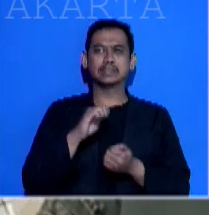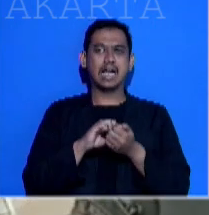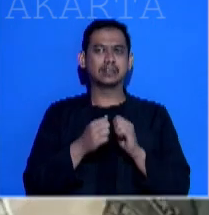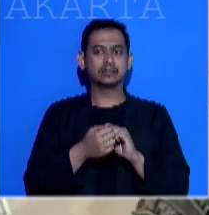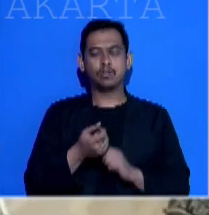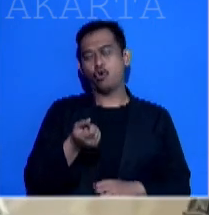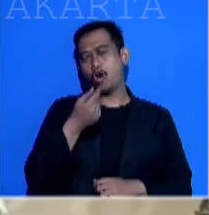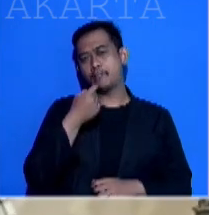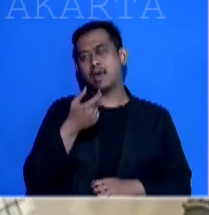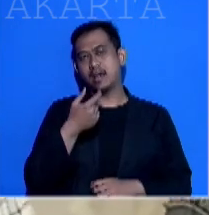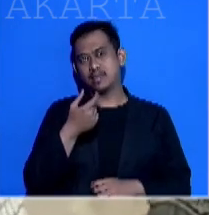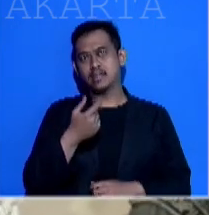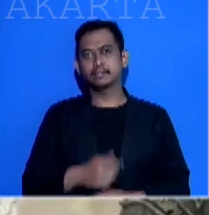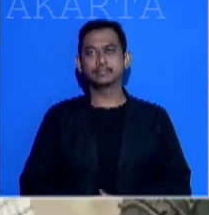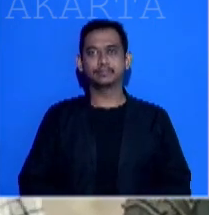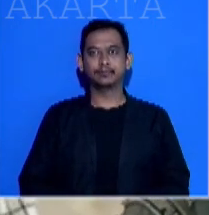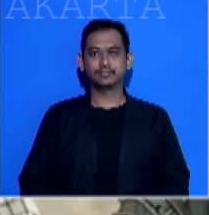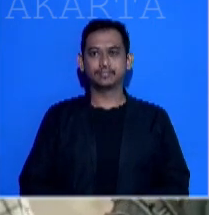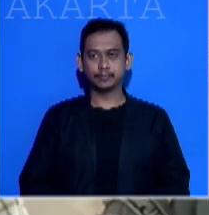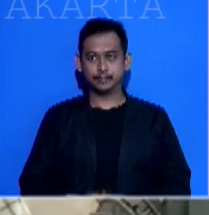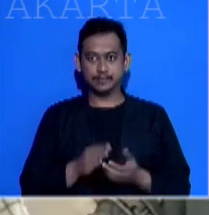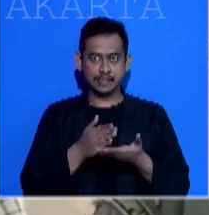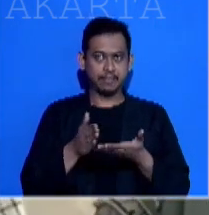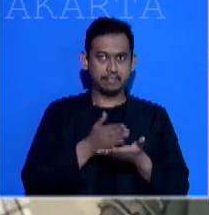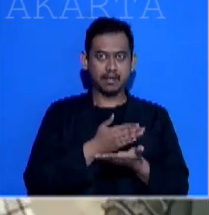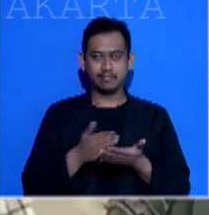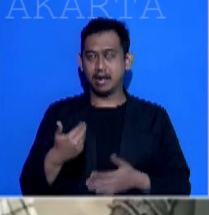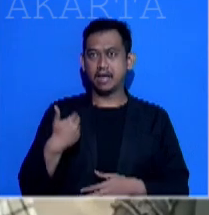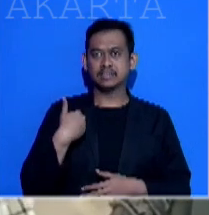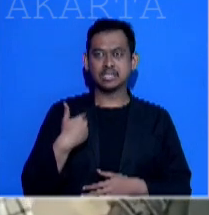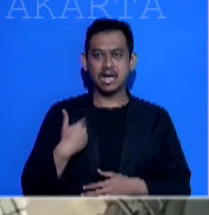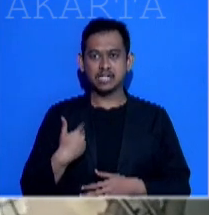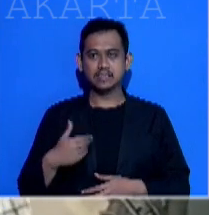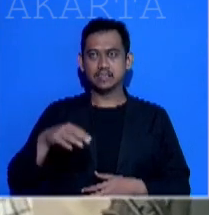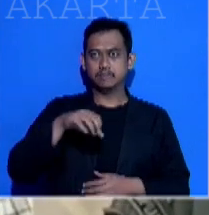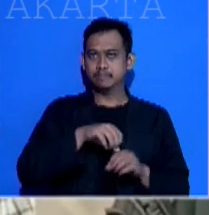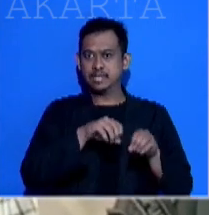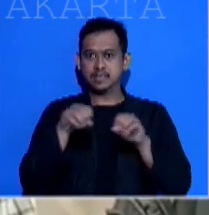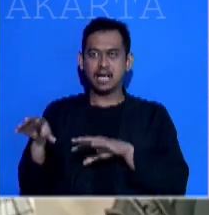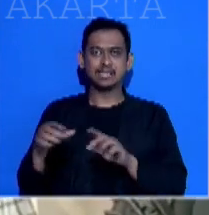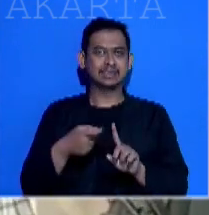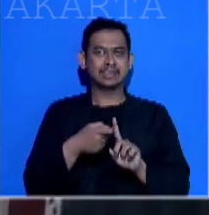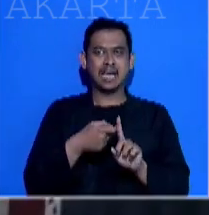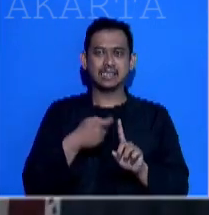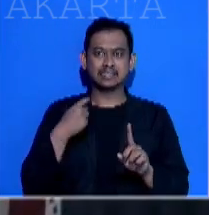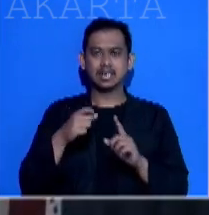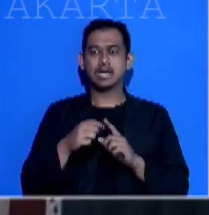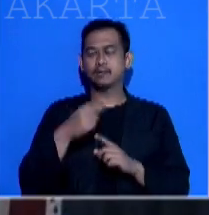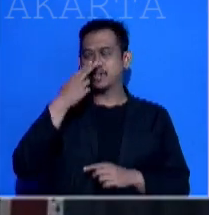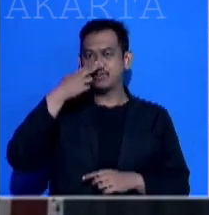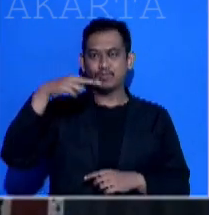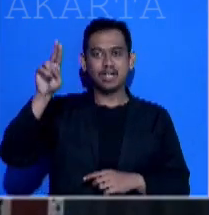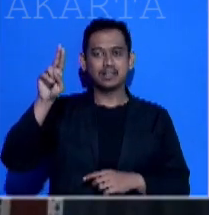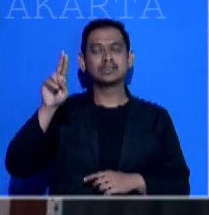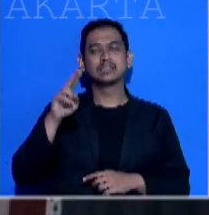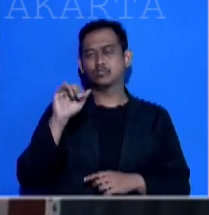juga bukan sebagian juga ada yang pindahan dari lapas yang ada di luar Jogja. Kepala